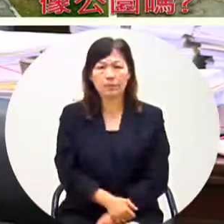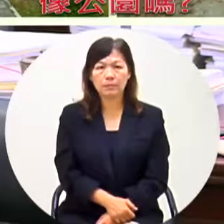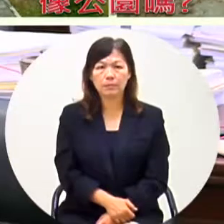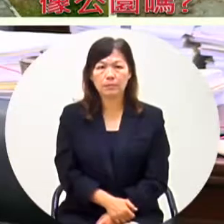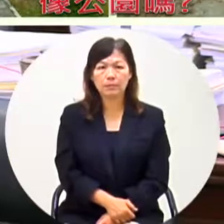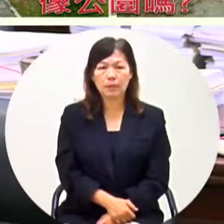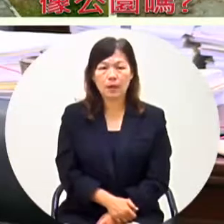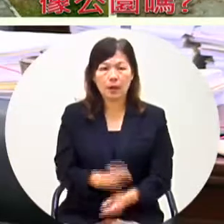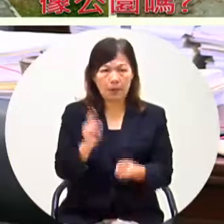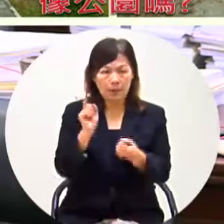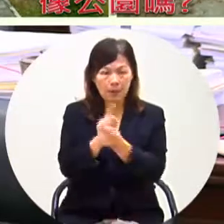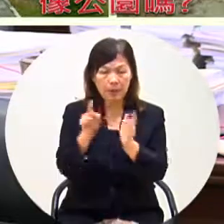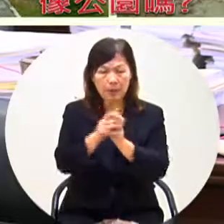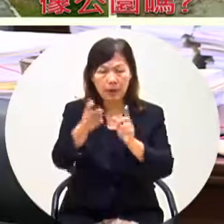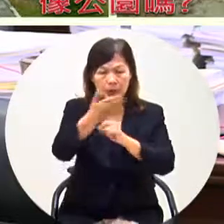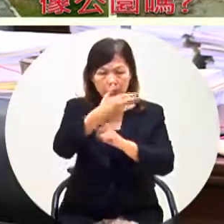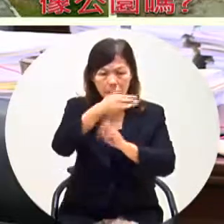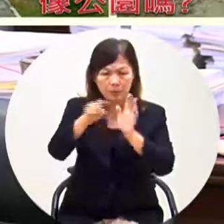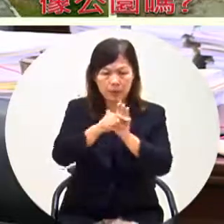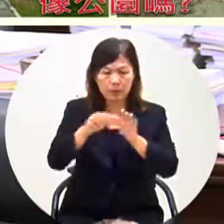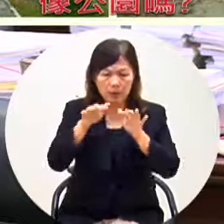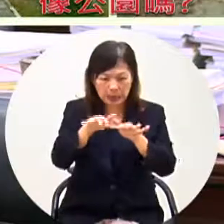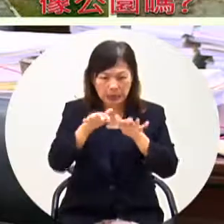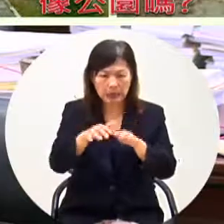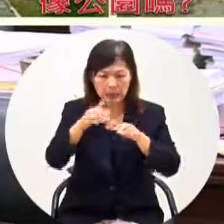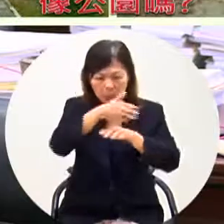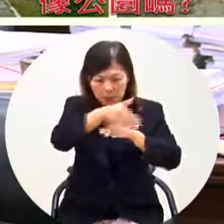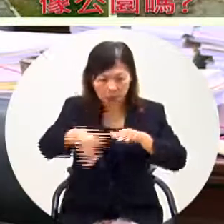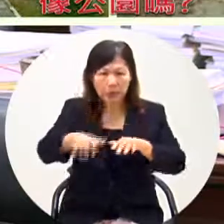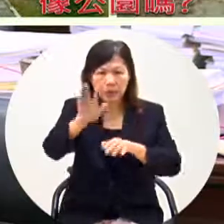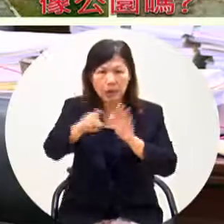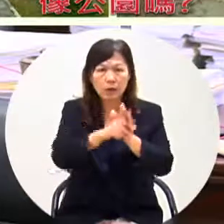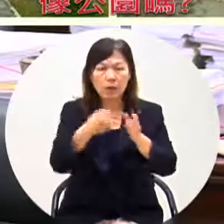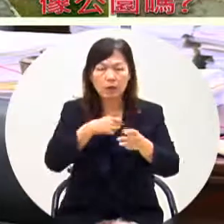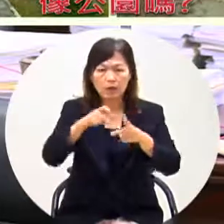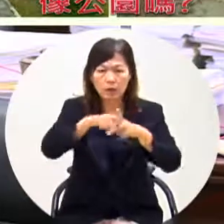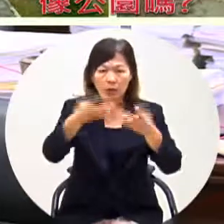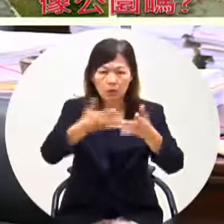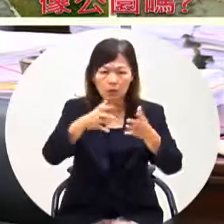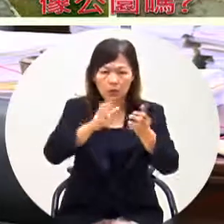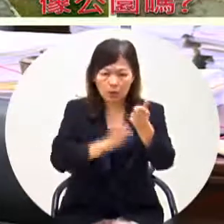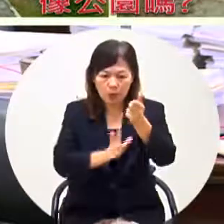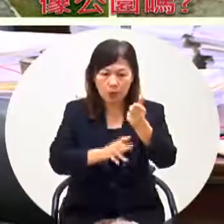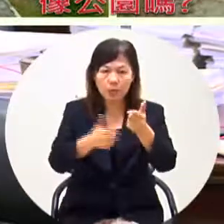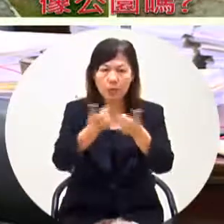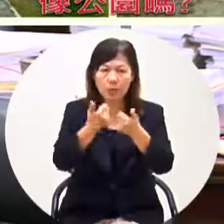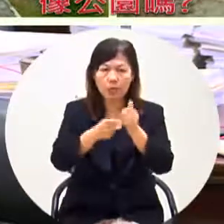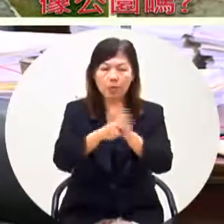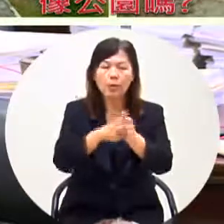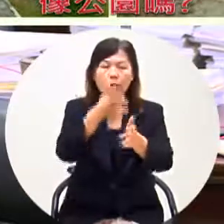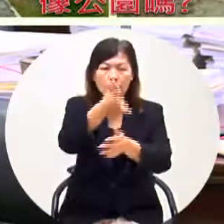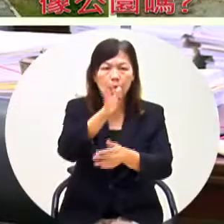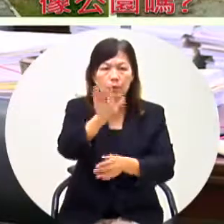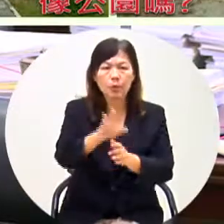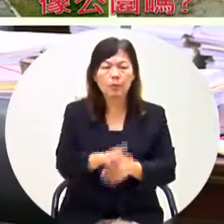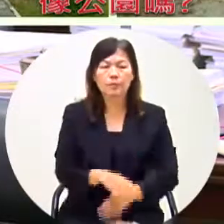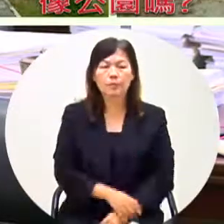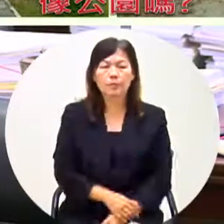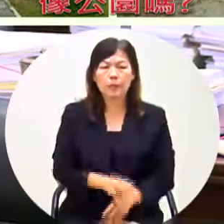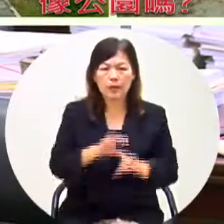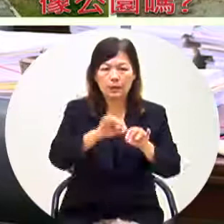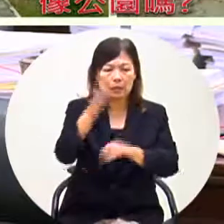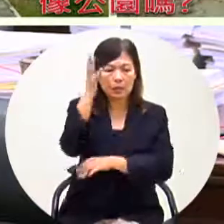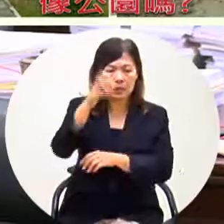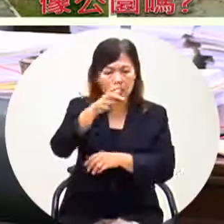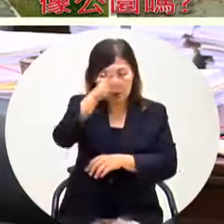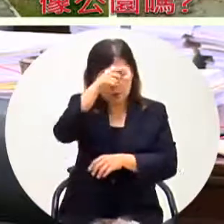带，那一天我在公务委员会的时候，也特别来请教我们地震局黄局长，有电给他打跑工，我